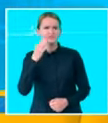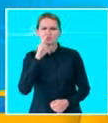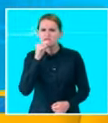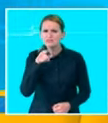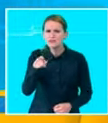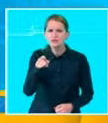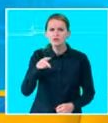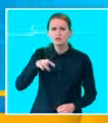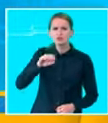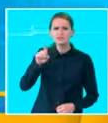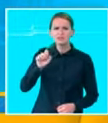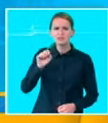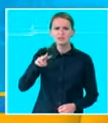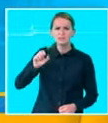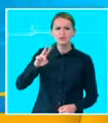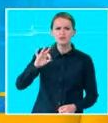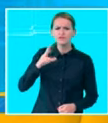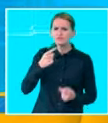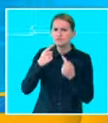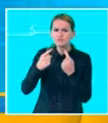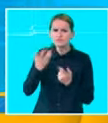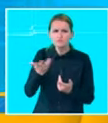и, да, и не се познавате лично.